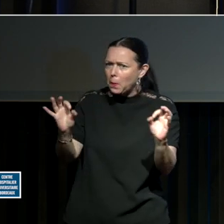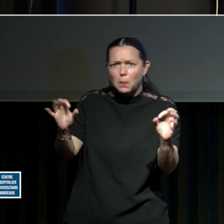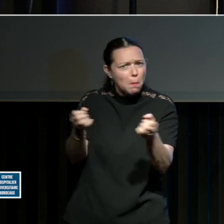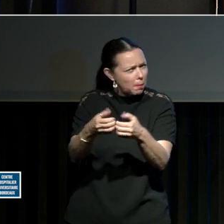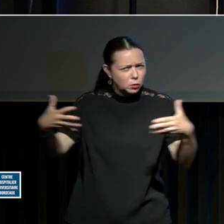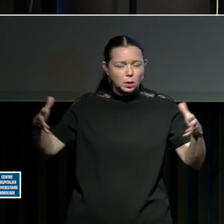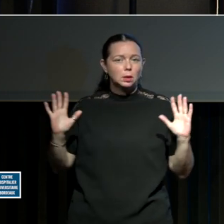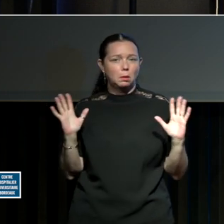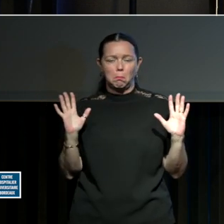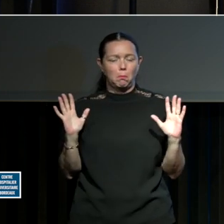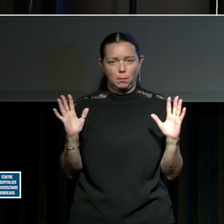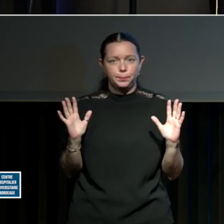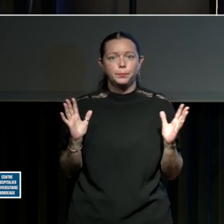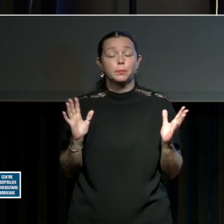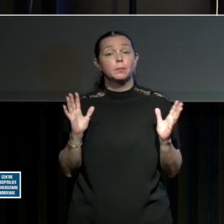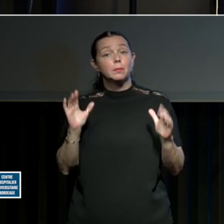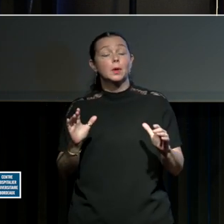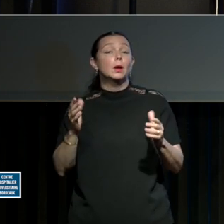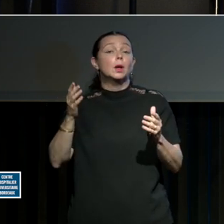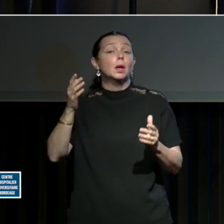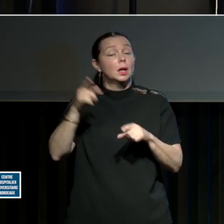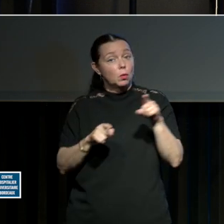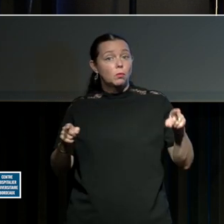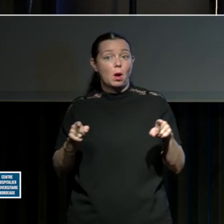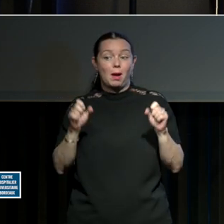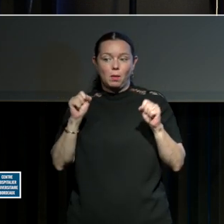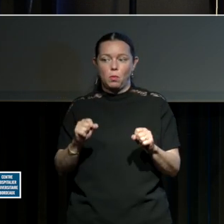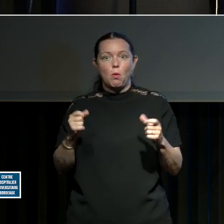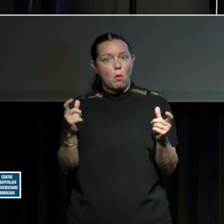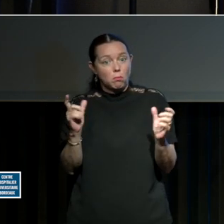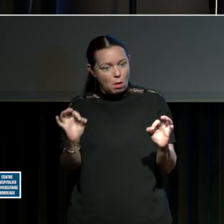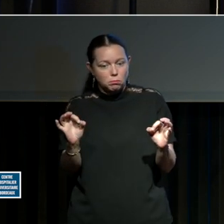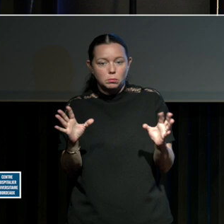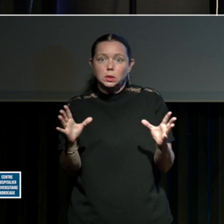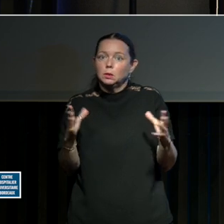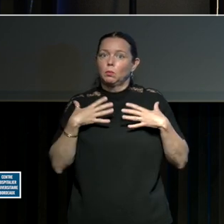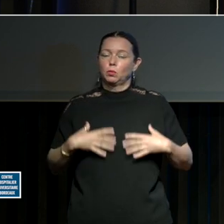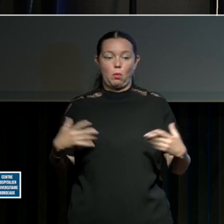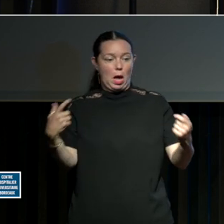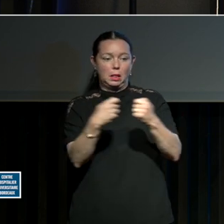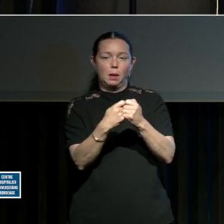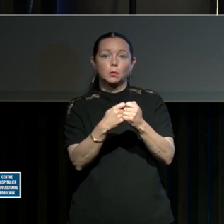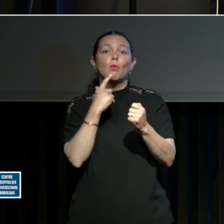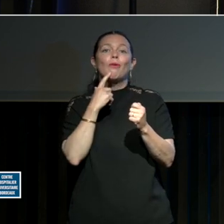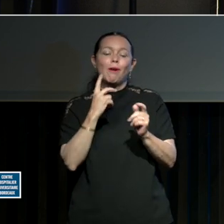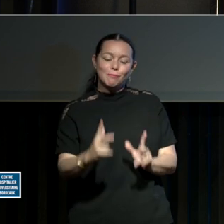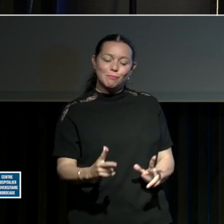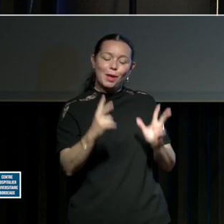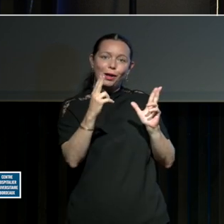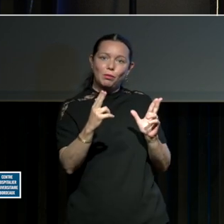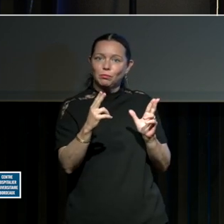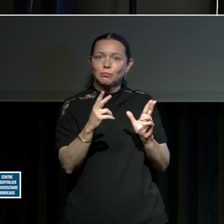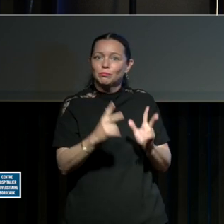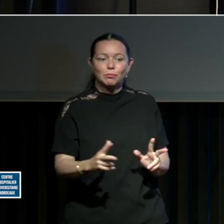il peut parfois être lié à un comportement adaptatif sur des périodes transitoires en réponse